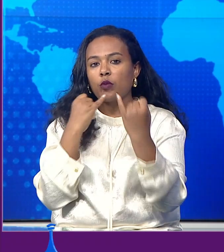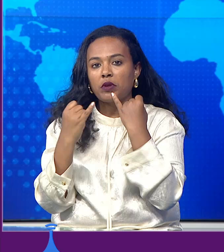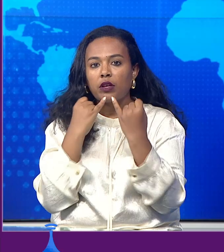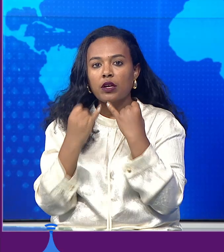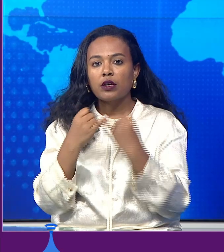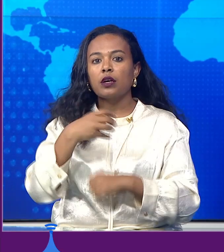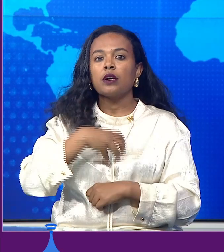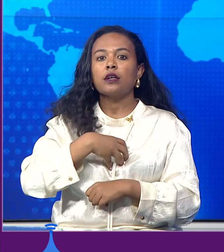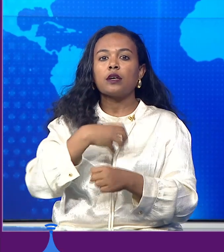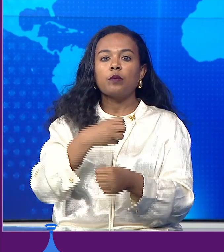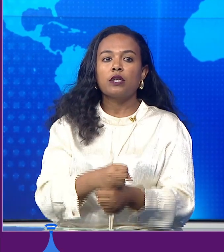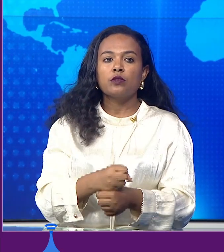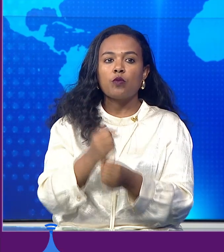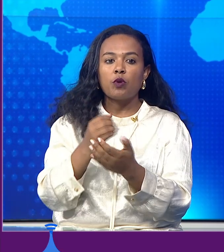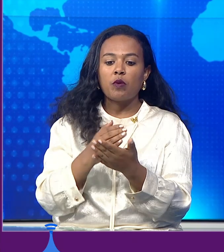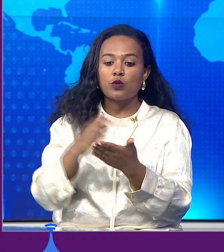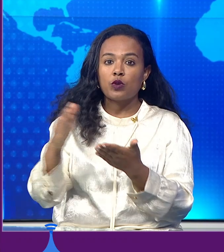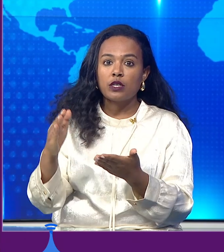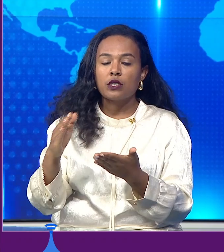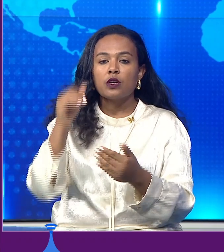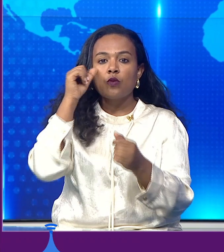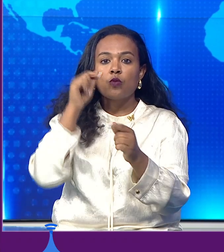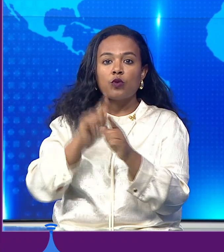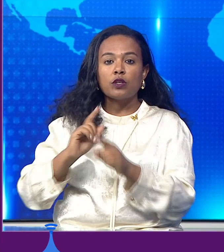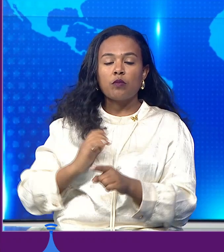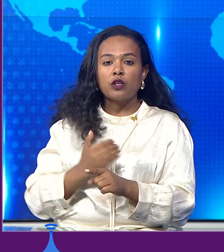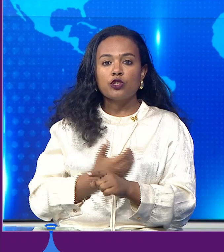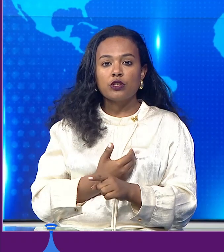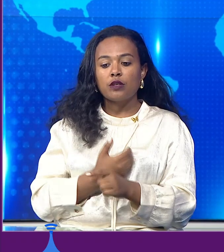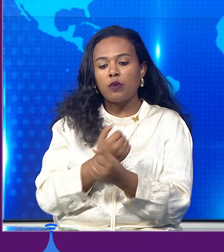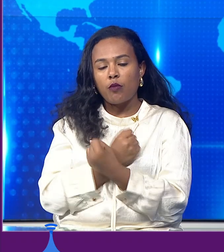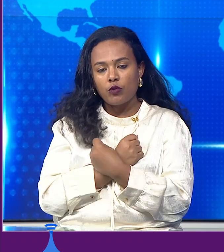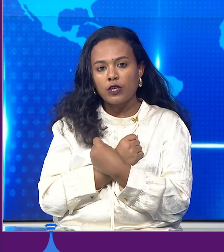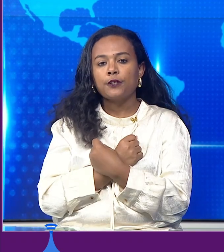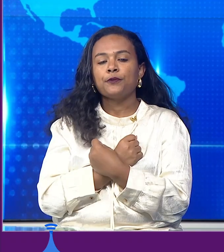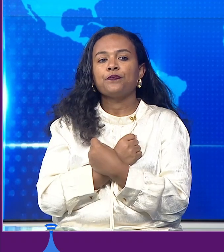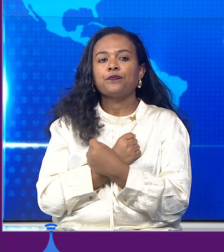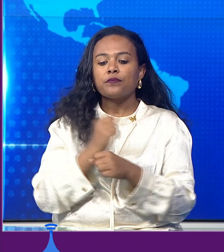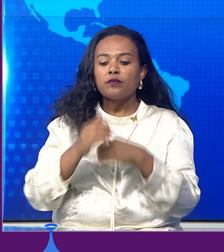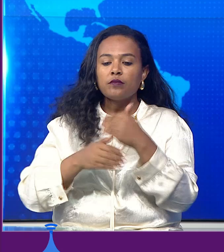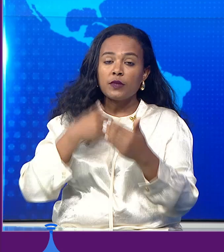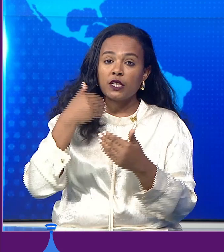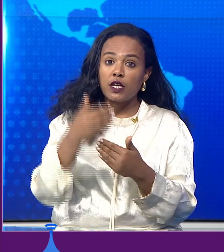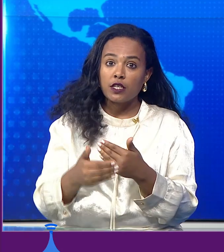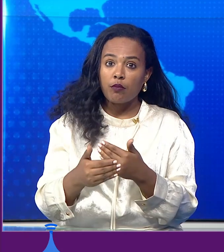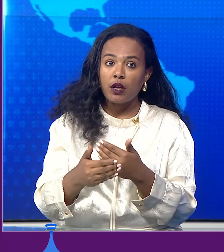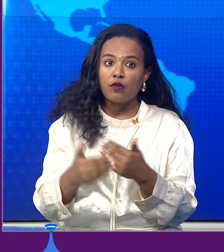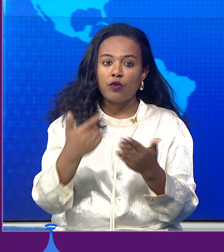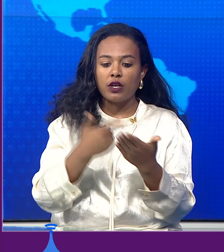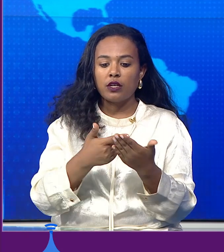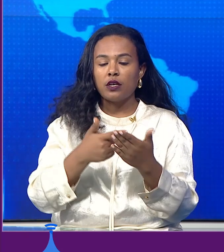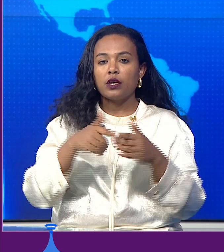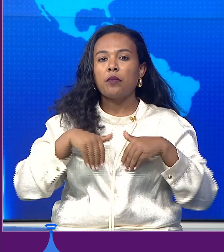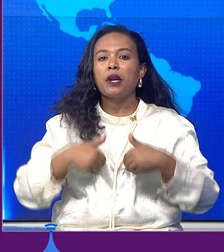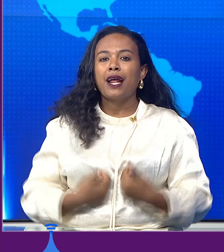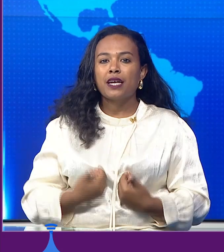ቂም የያዝነውን በማስወገድ ወንድማችንን እህታችንን በመውደድ ከዛም ደግሞ አልፎ ይሄ የምናደክመው